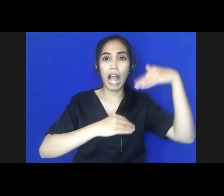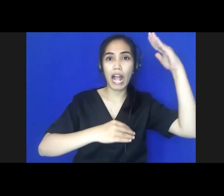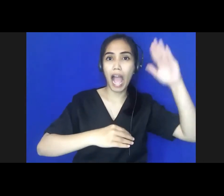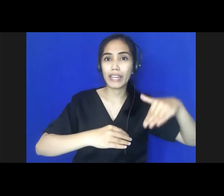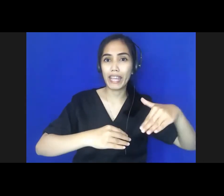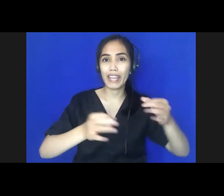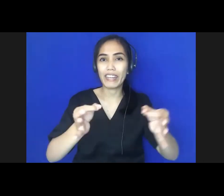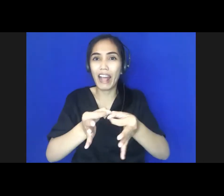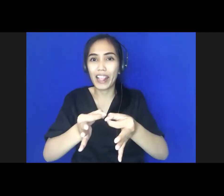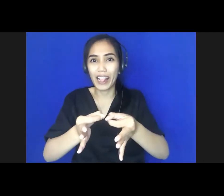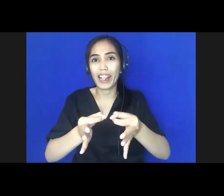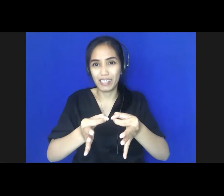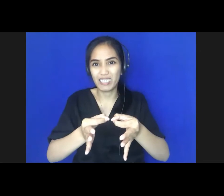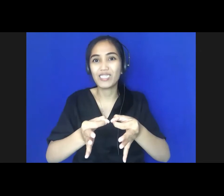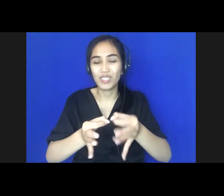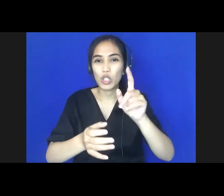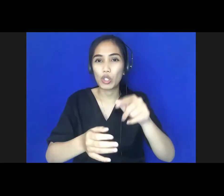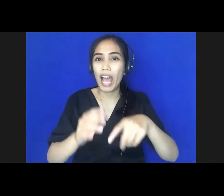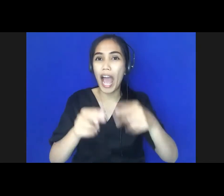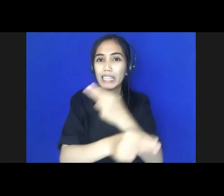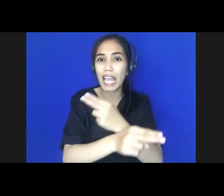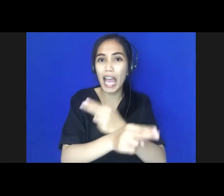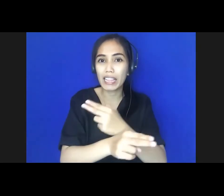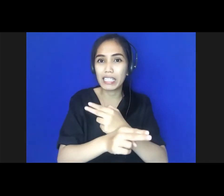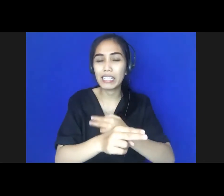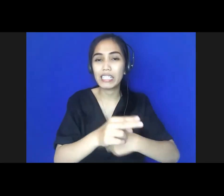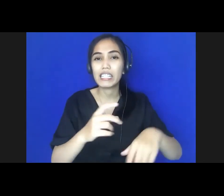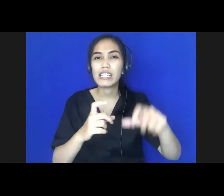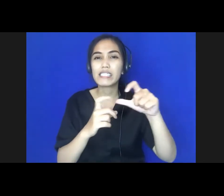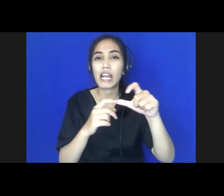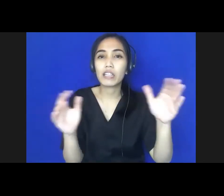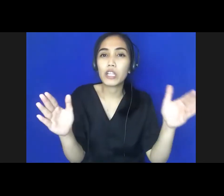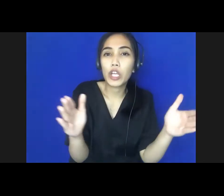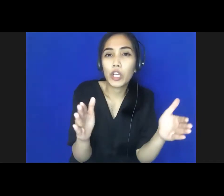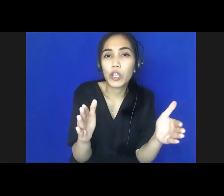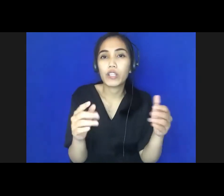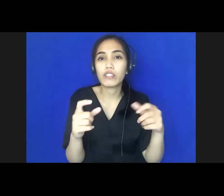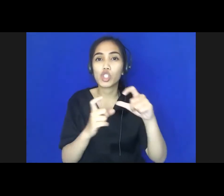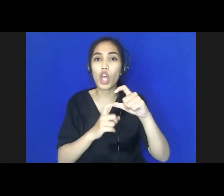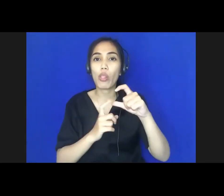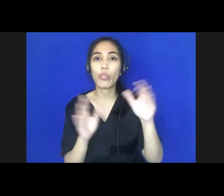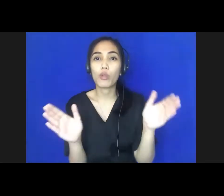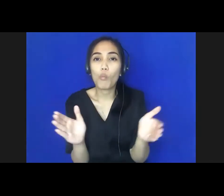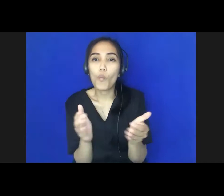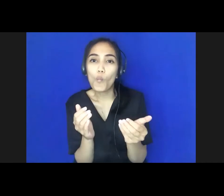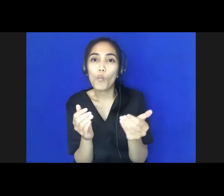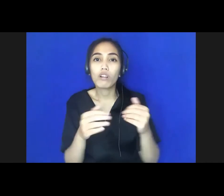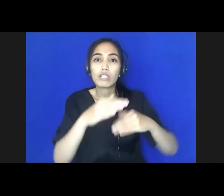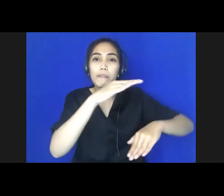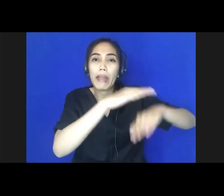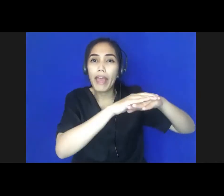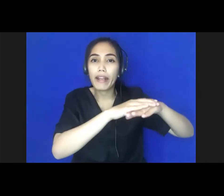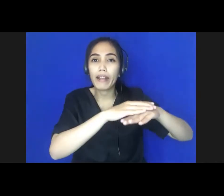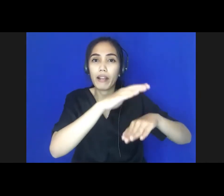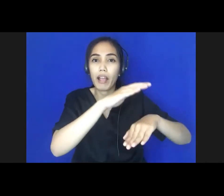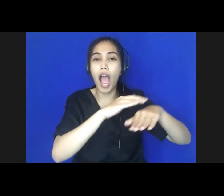resiko stunting. Jadi kalau ikut ber-KB, kita akan kawal sehingga ASI eksklusif bisa sukses, ya, apalagi bisa 2 tahun